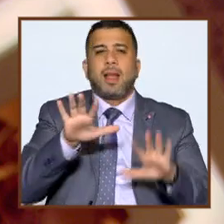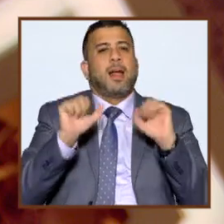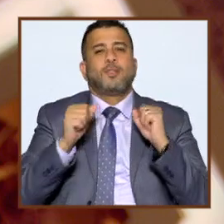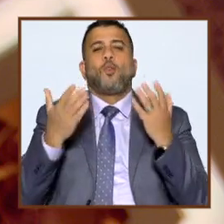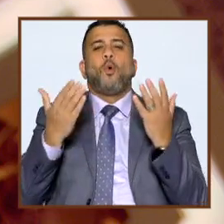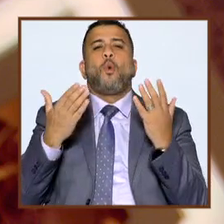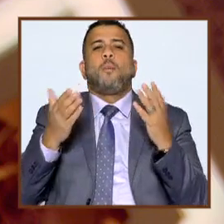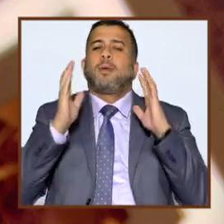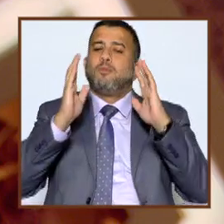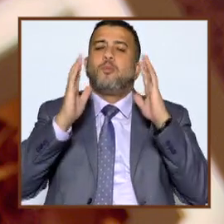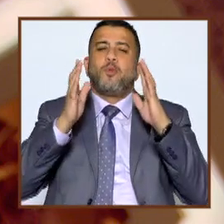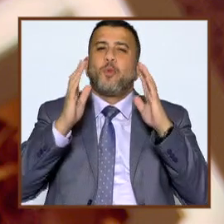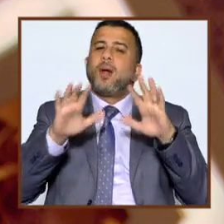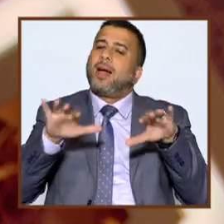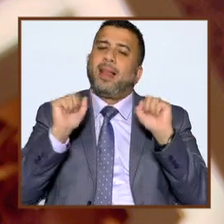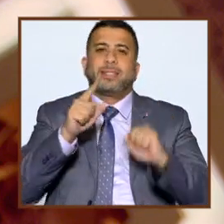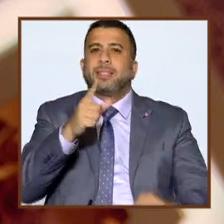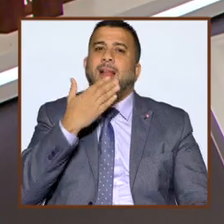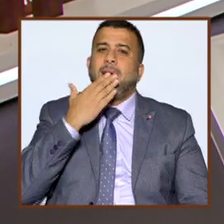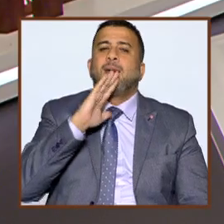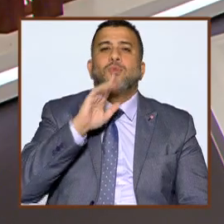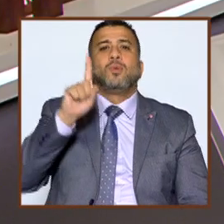العمرة ولله الحمد والمن.